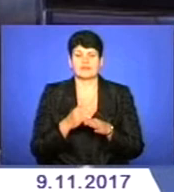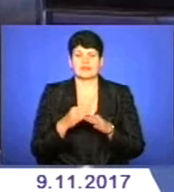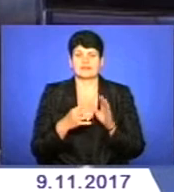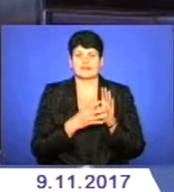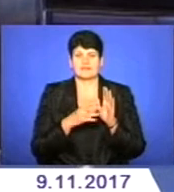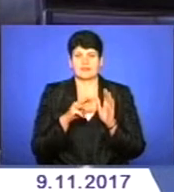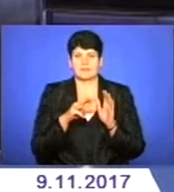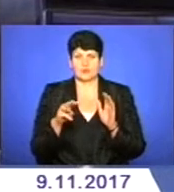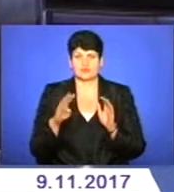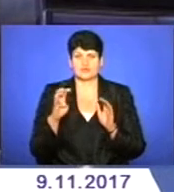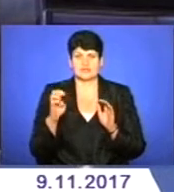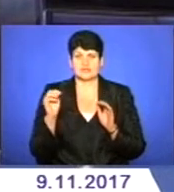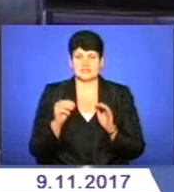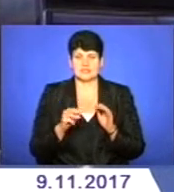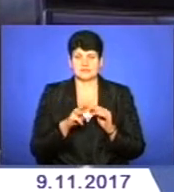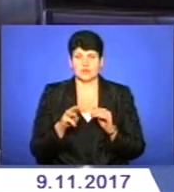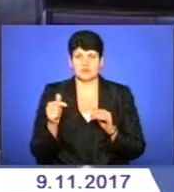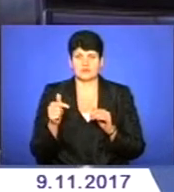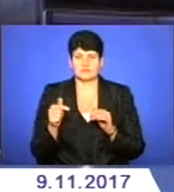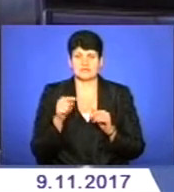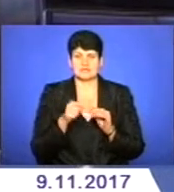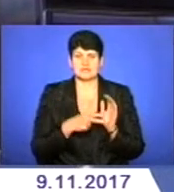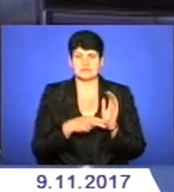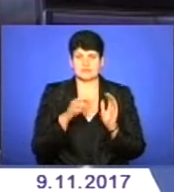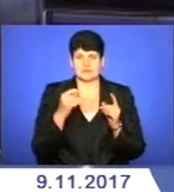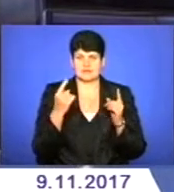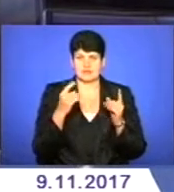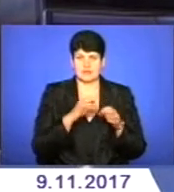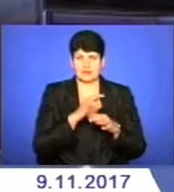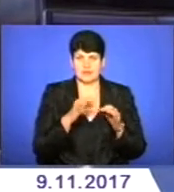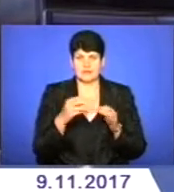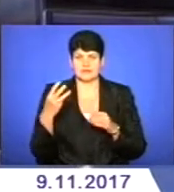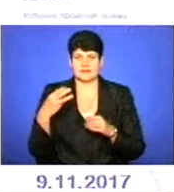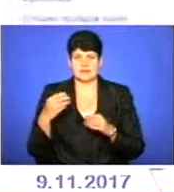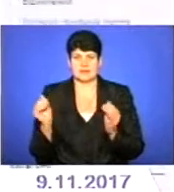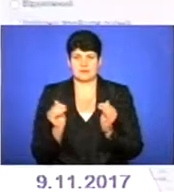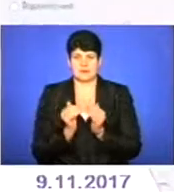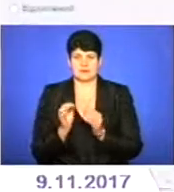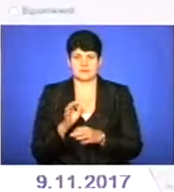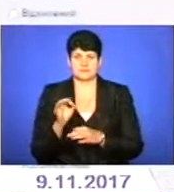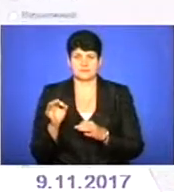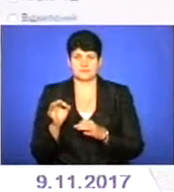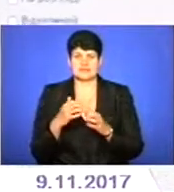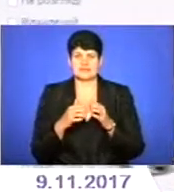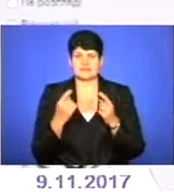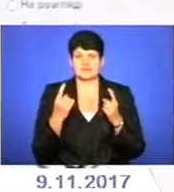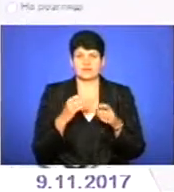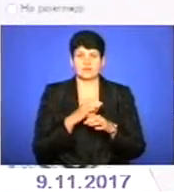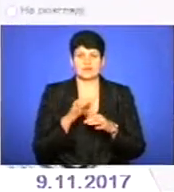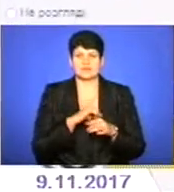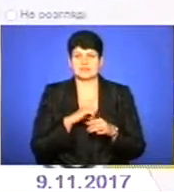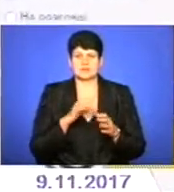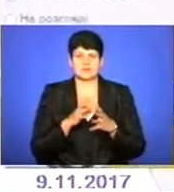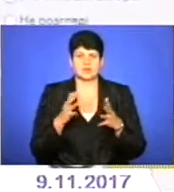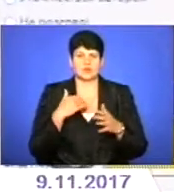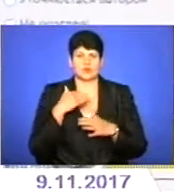400 тисяч гривень. З них 70% на великі проєкти та 30% на малі. Серед великих проєктів найбільше